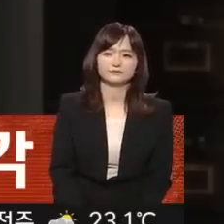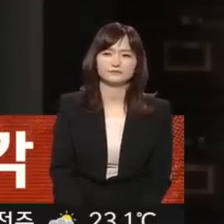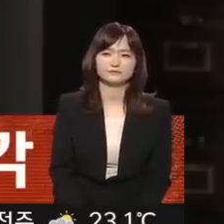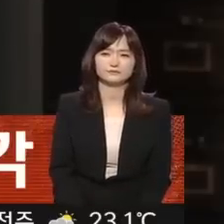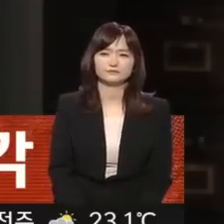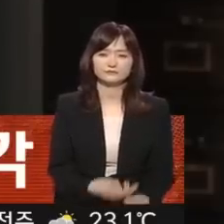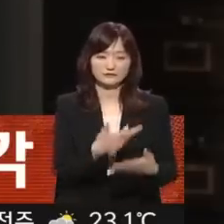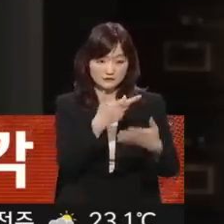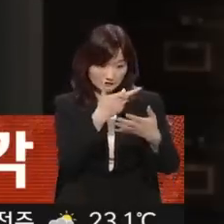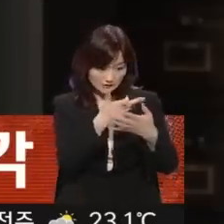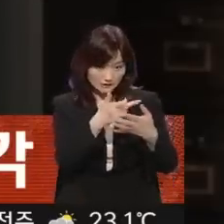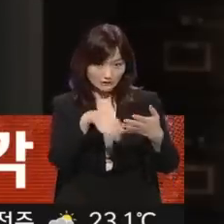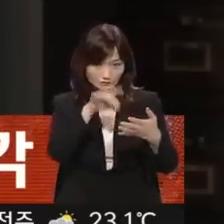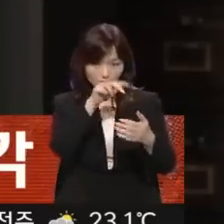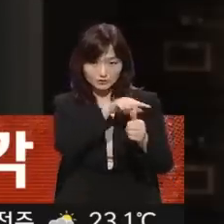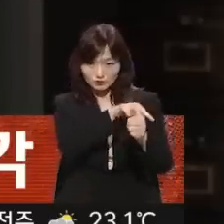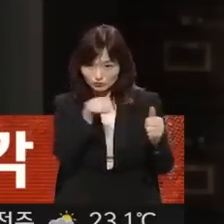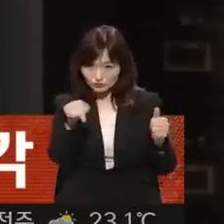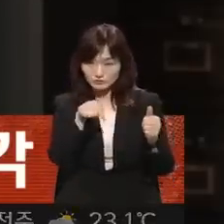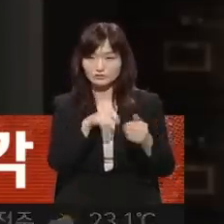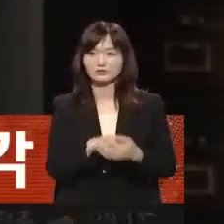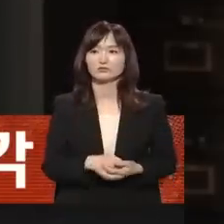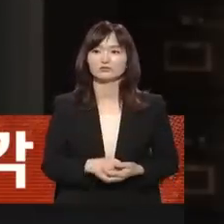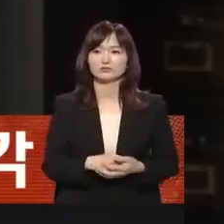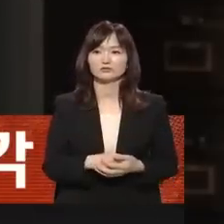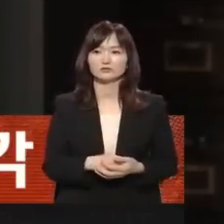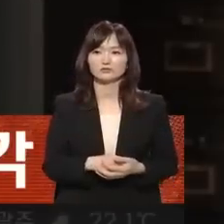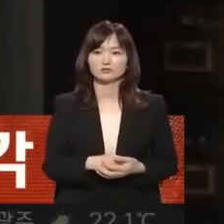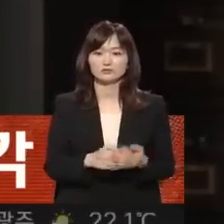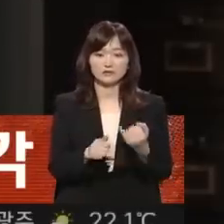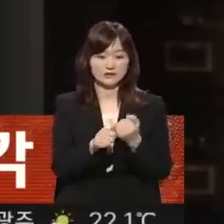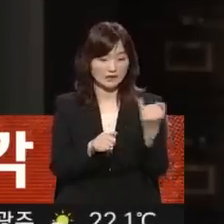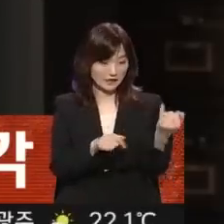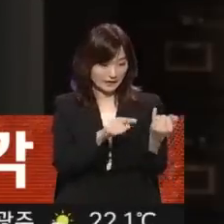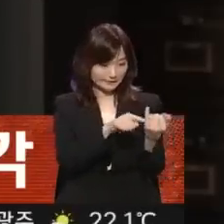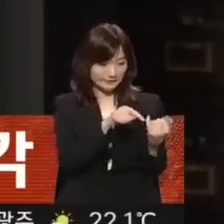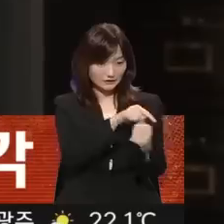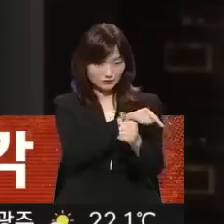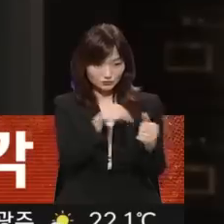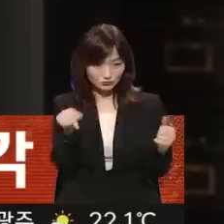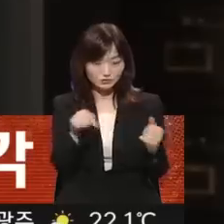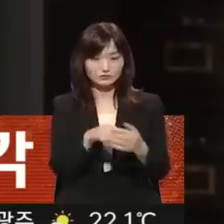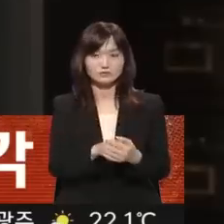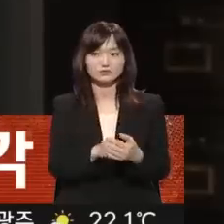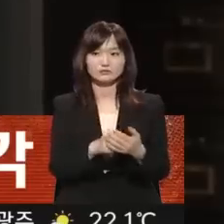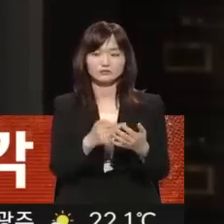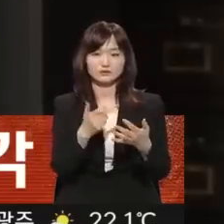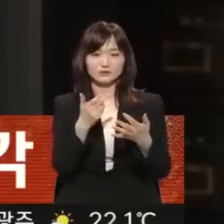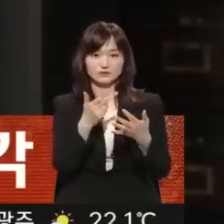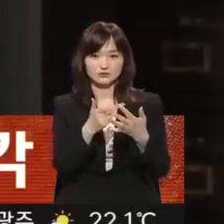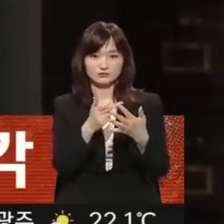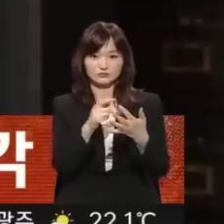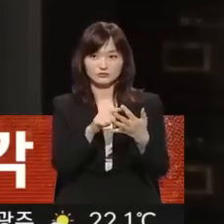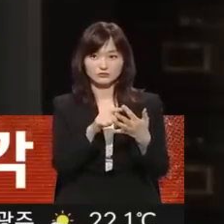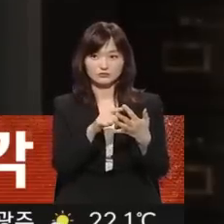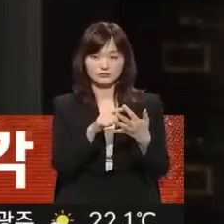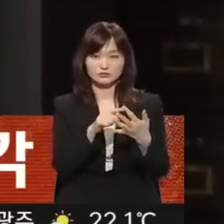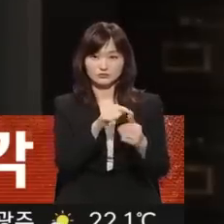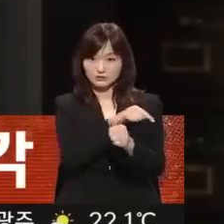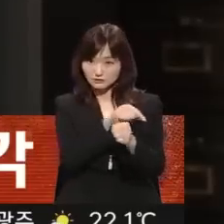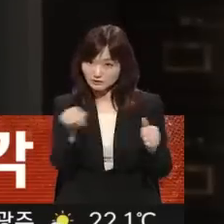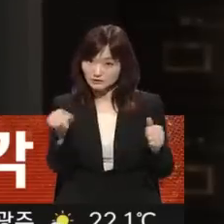맨 먼저 큰 아들을 살해하고요 그 다음에 아내를 살해하고 마지막으로 둘째 아들을 살해했습니다